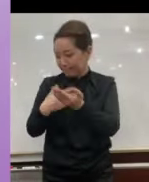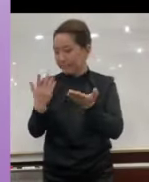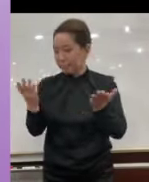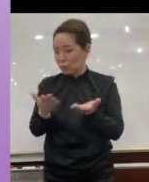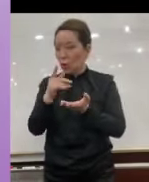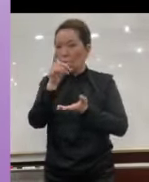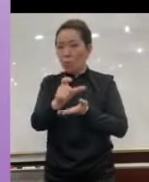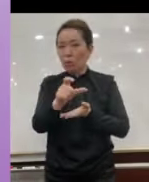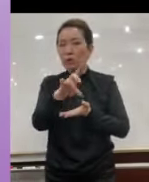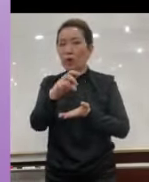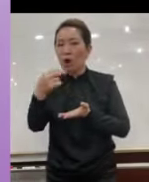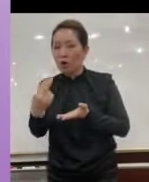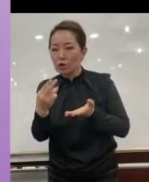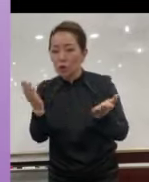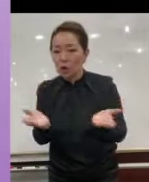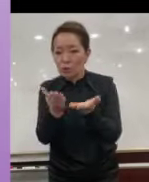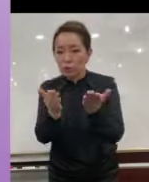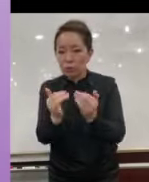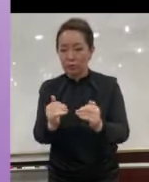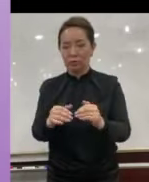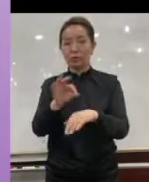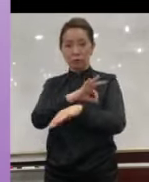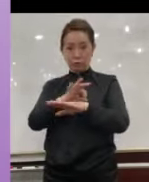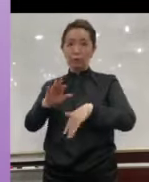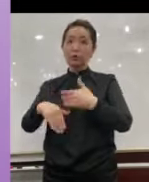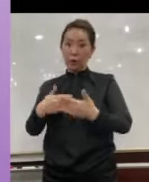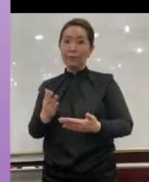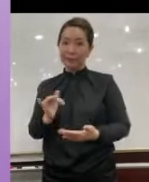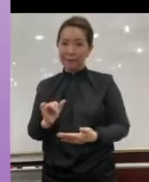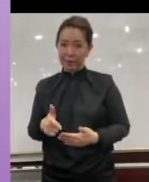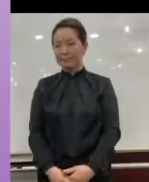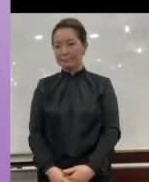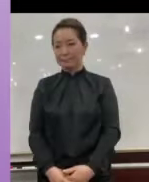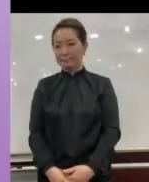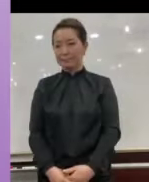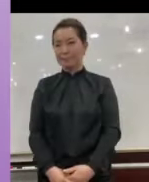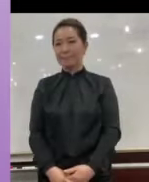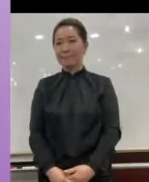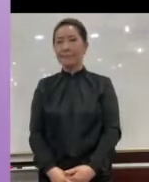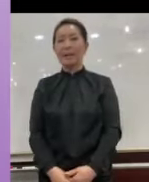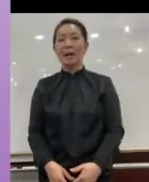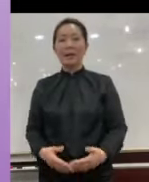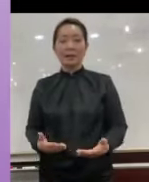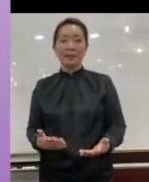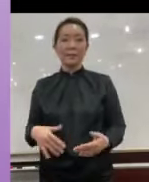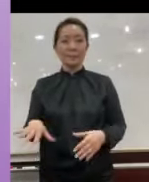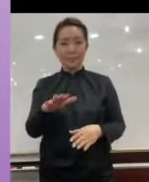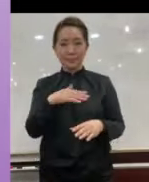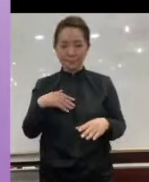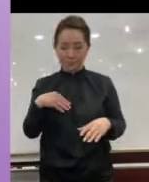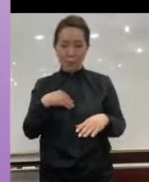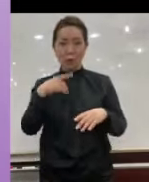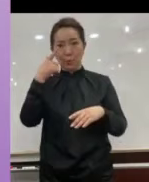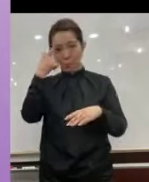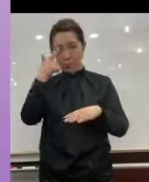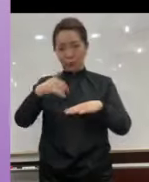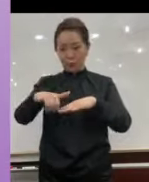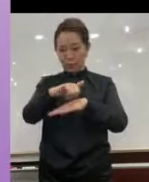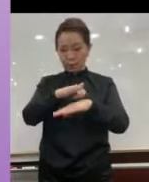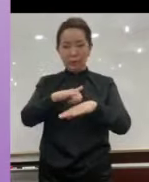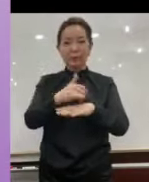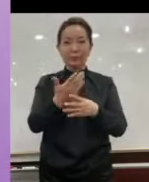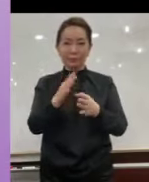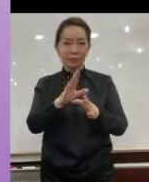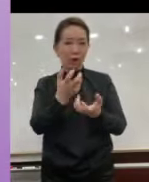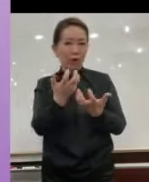хүний нөөцийг хөгжүүлэх төсөл маань хэрэгжиж байгаа маа. За бид нэр Монголд ч гэсэн дээ олонтаа сонсч